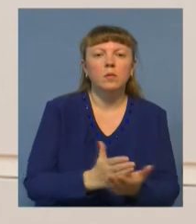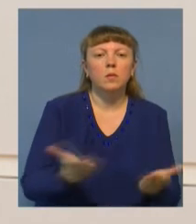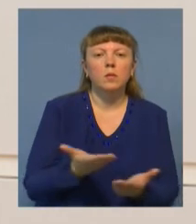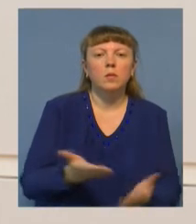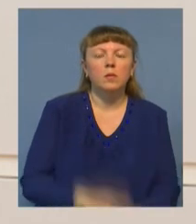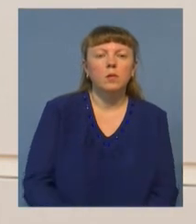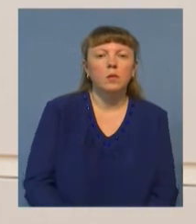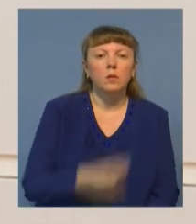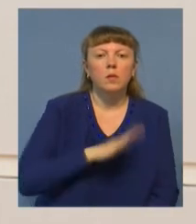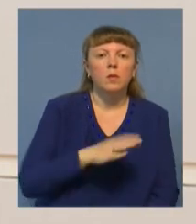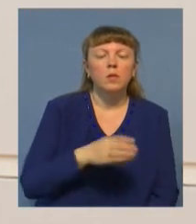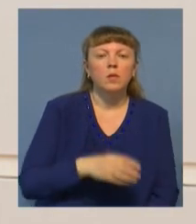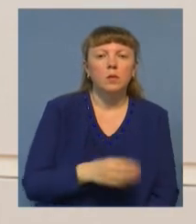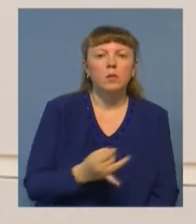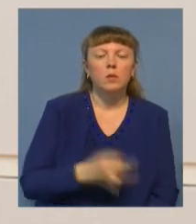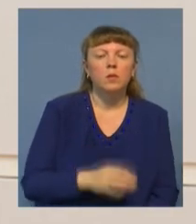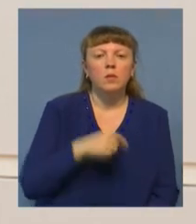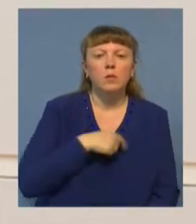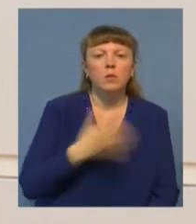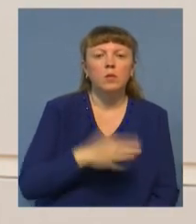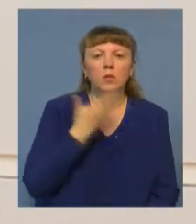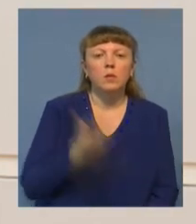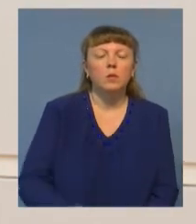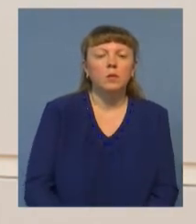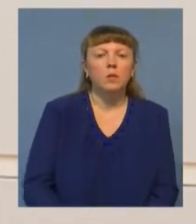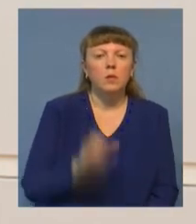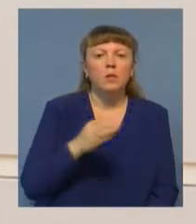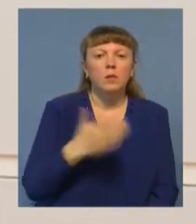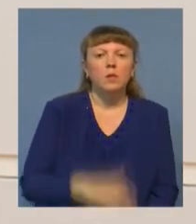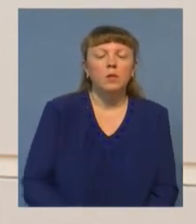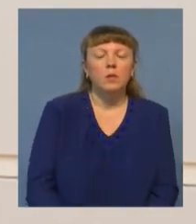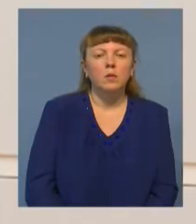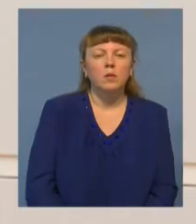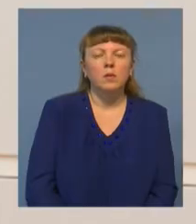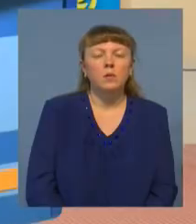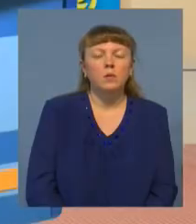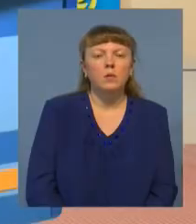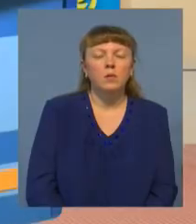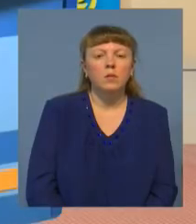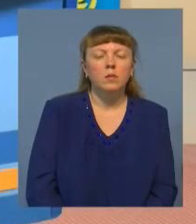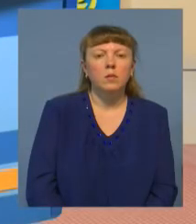ему не был засчитан, трудовой стаж. То есть сначала в департамент,